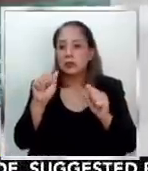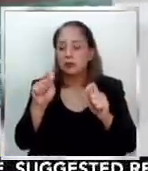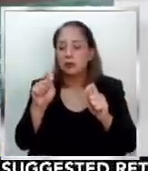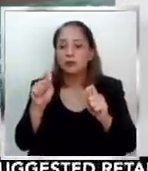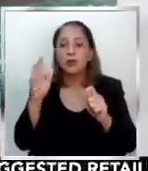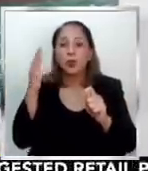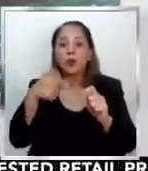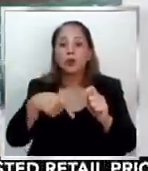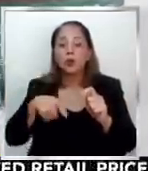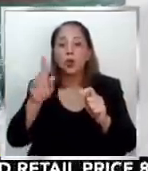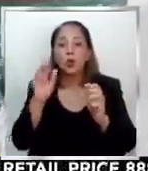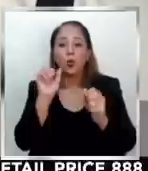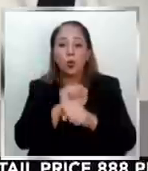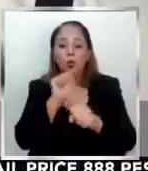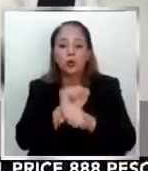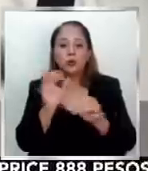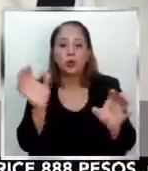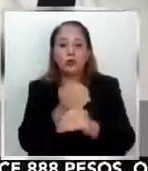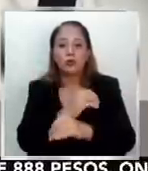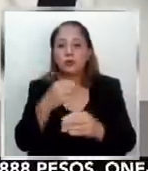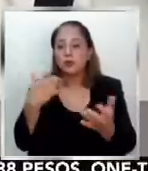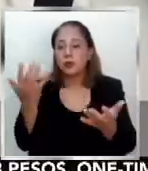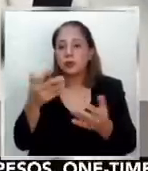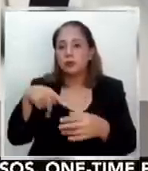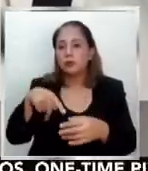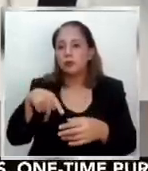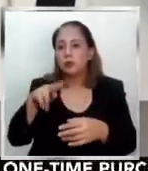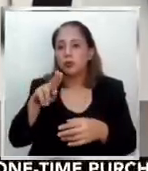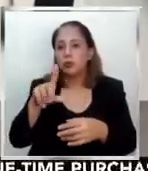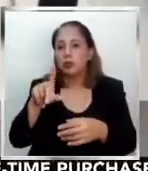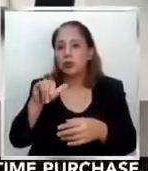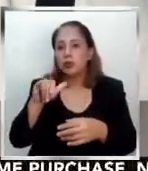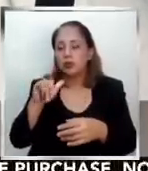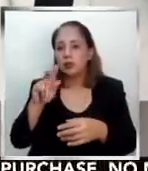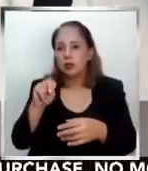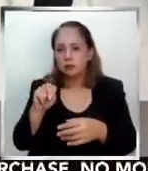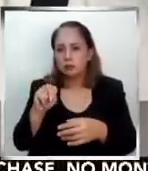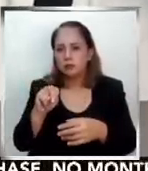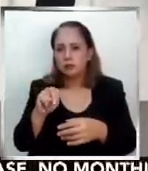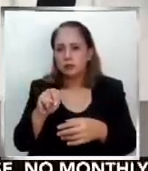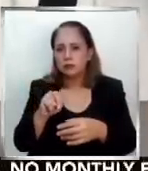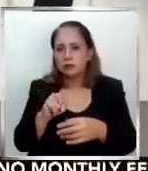sa bayan ng Pulilan. Yun ang nag-isong kayaman. Inuwa pa din lang.